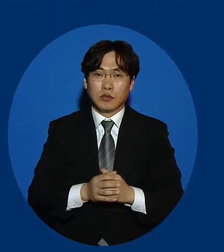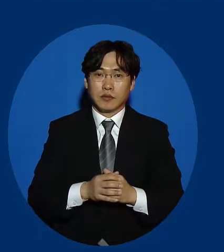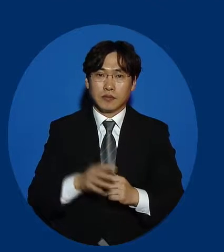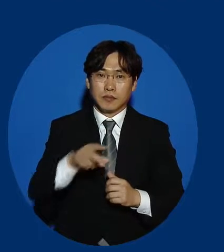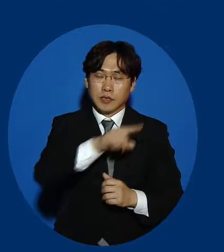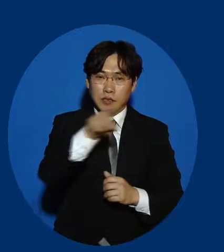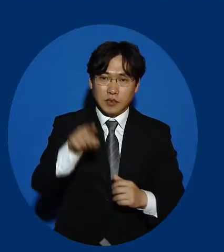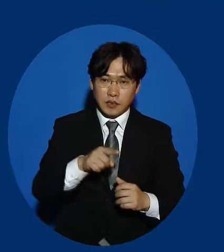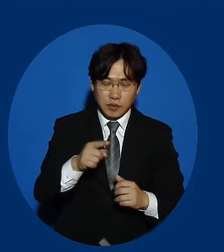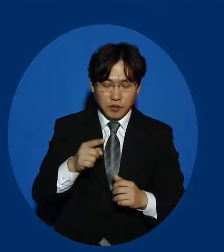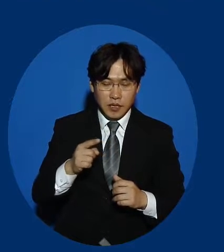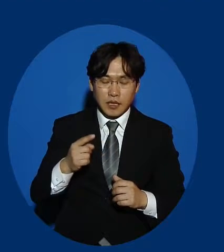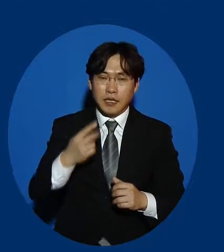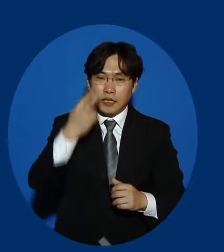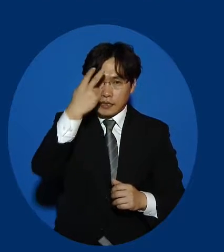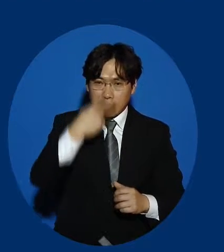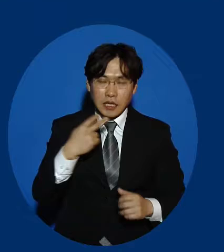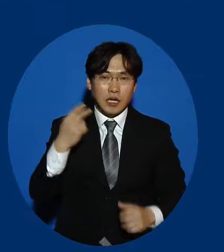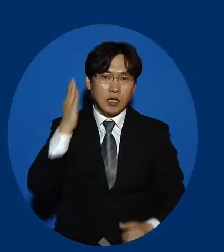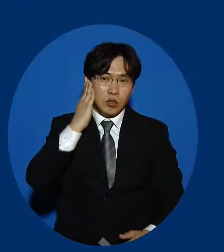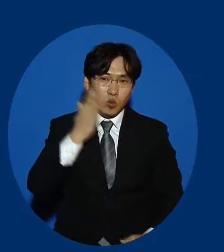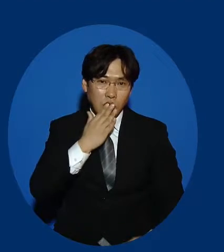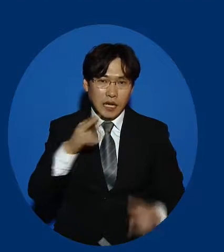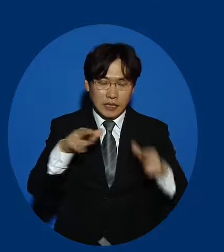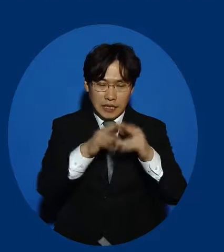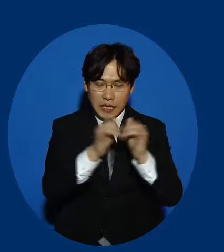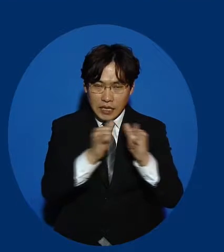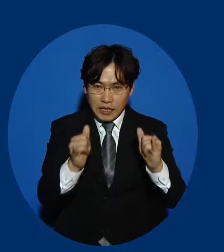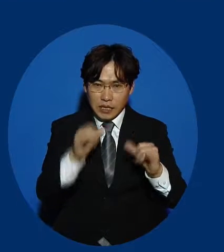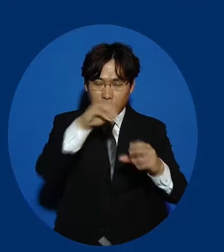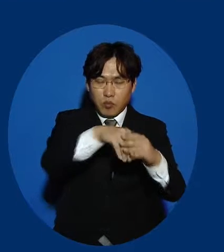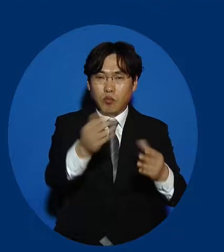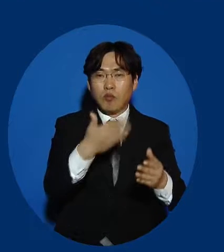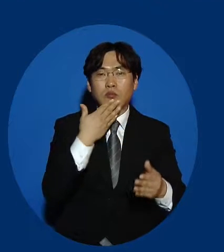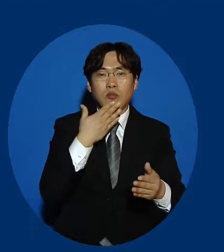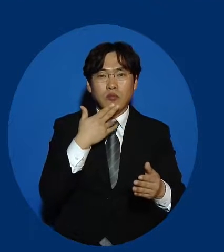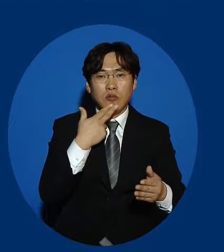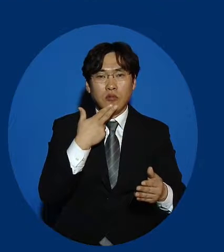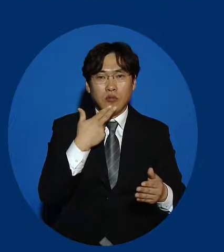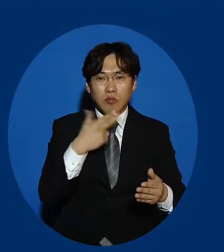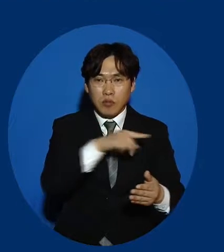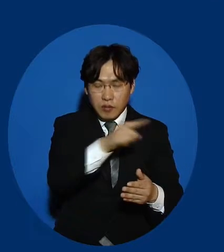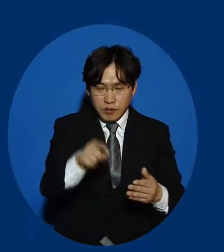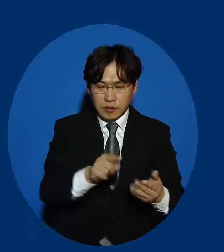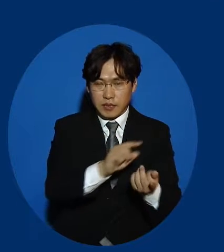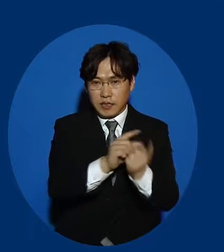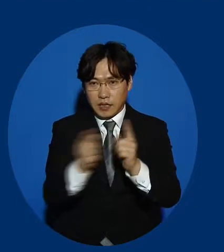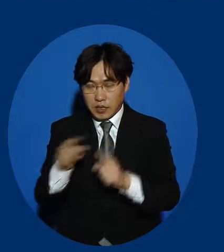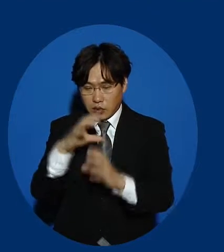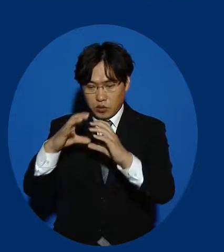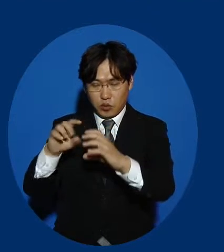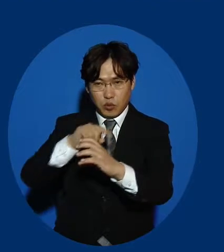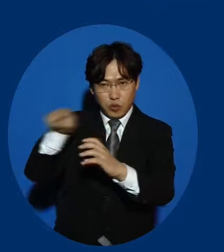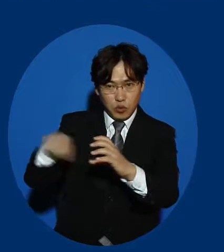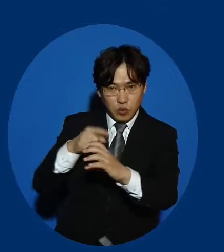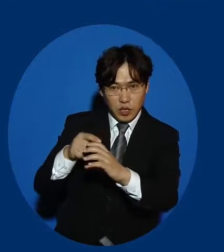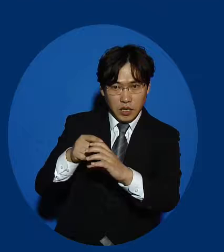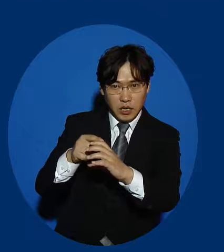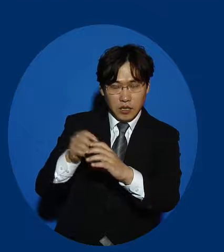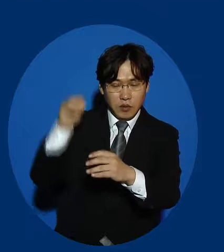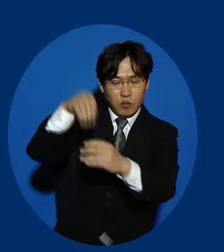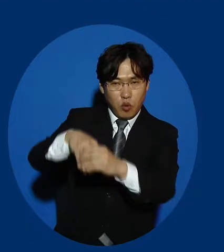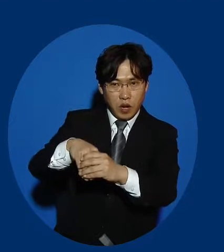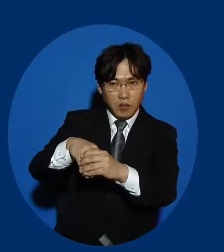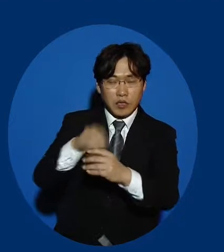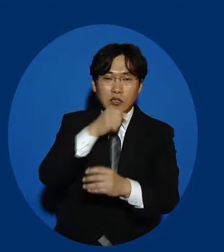고려하지 않다가 나중에 문제제기하면서 시청각 감각장애인 문제와 그다음에 발달장애다 정신장애인들의 문제가 조금 더 이 서비스가